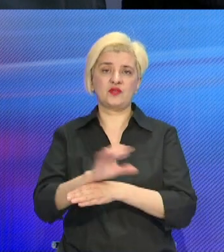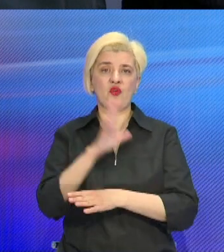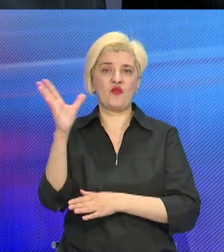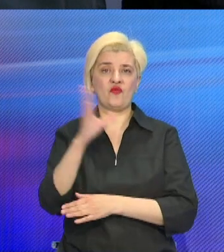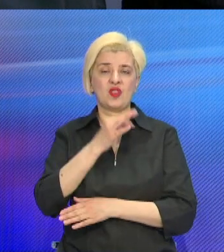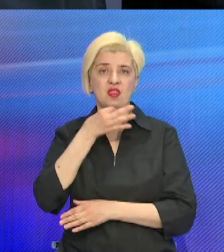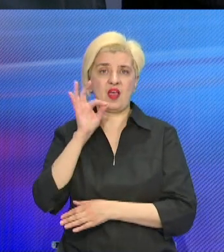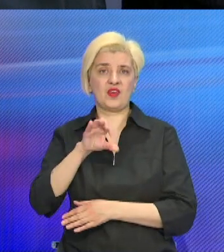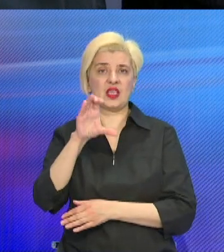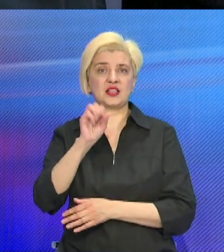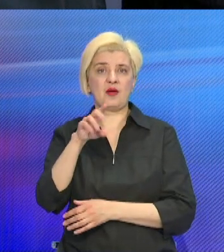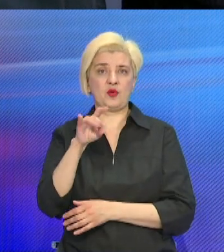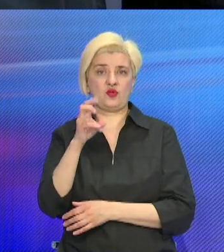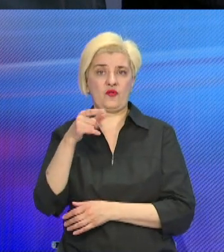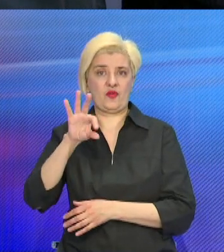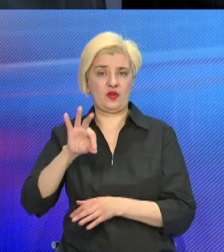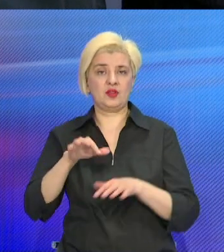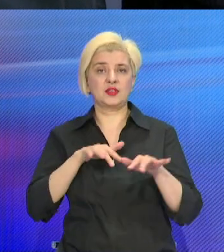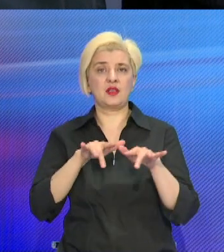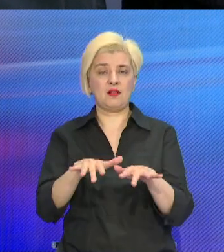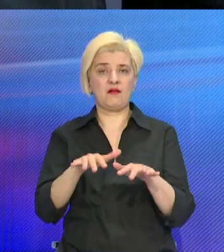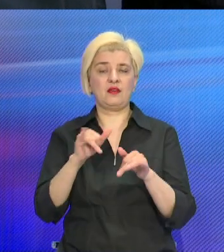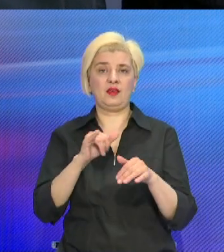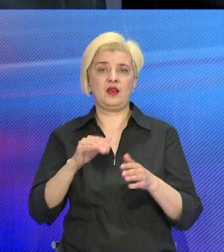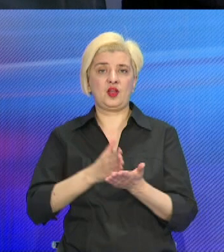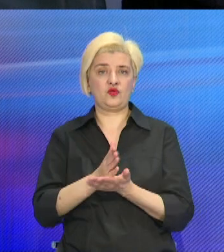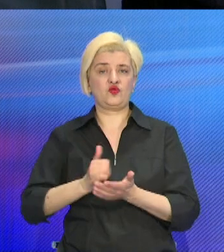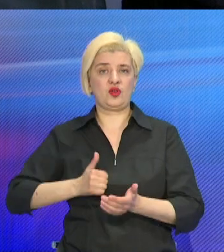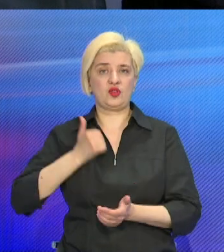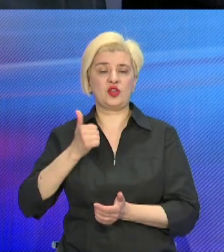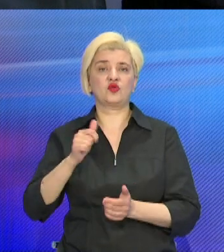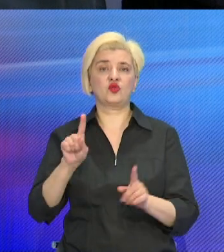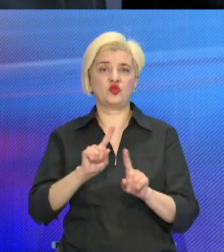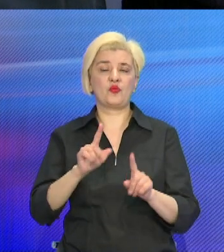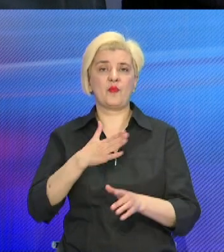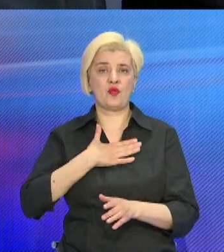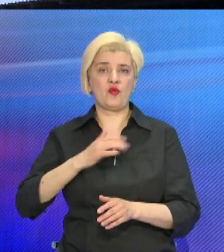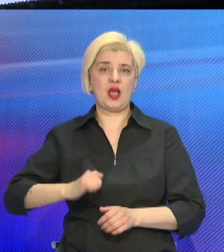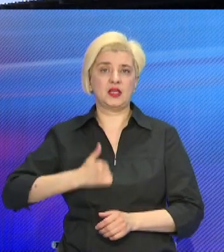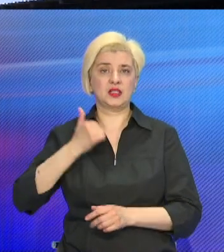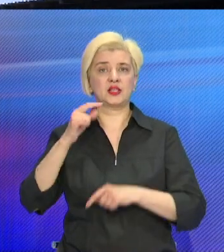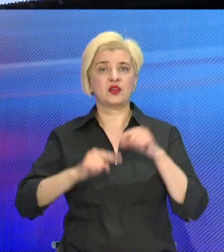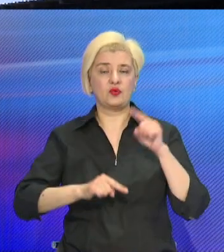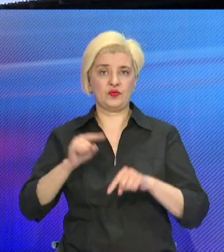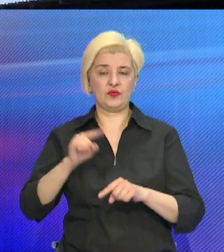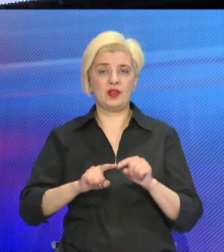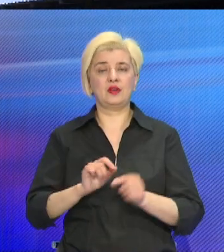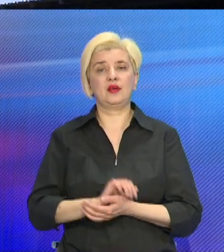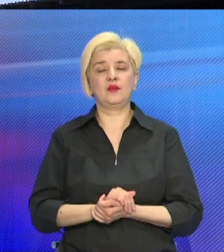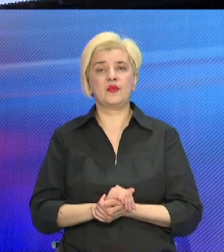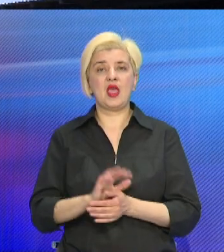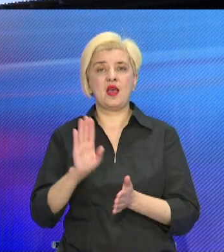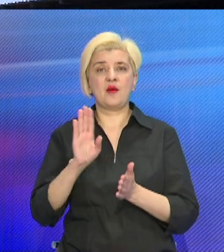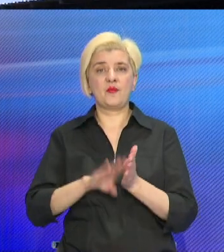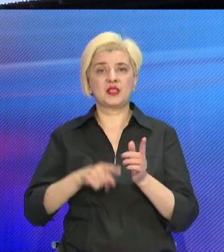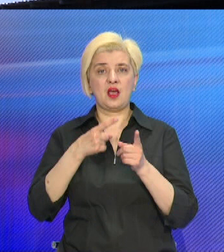дела. И отслужу достойно, чтобы мной гордились все мои родные и родственники. Без зброї военной техники во все